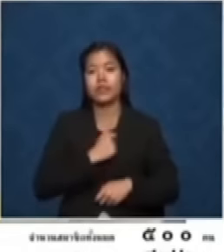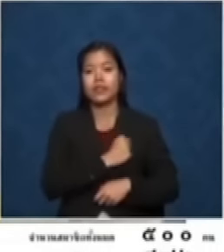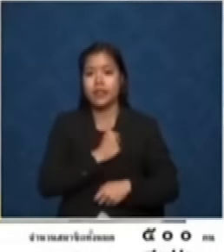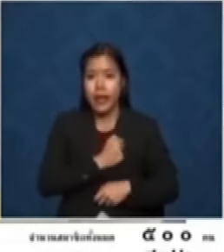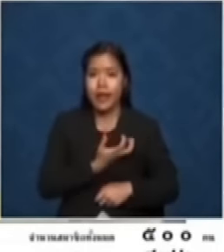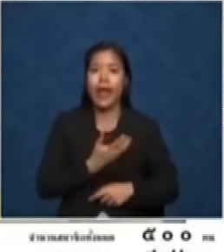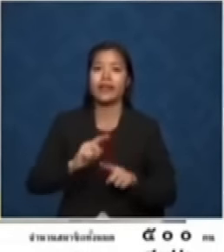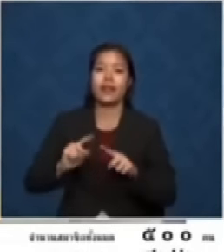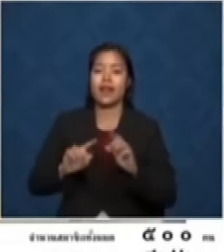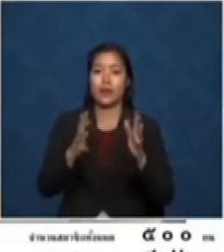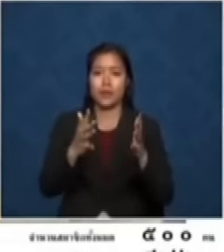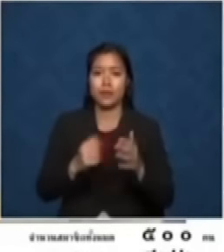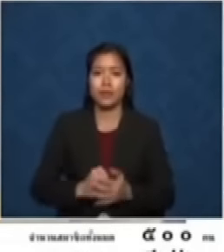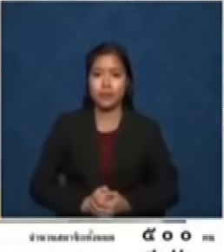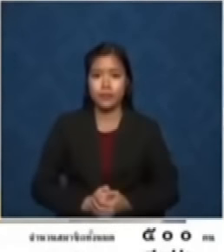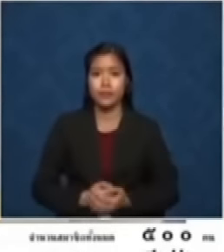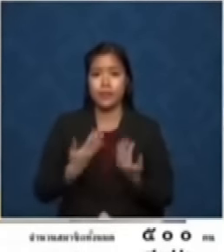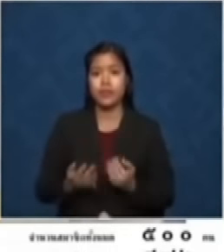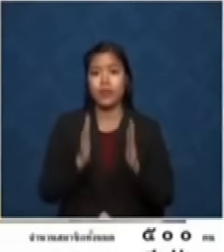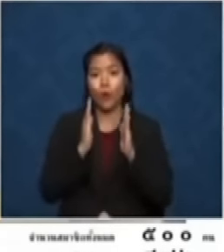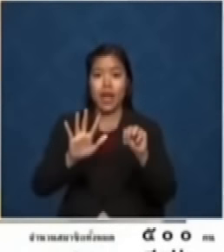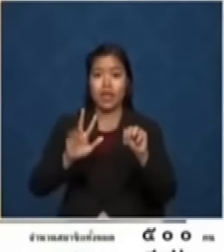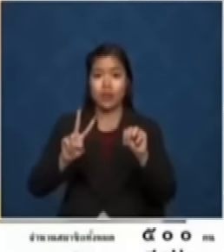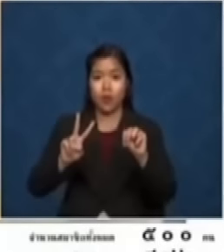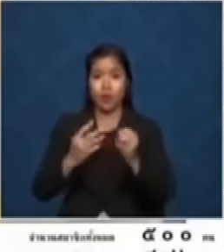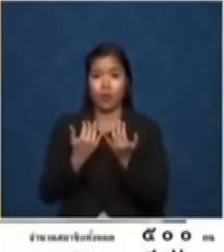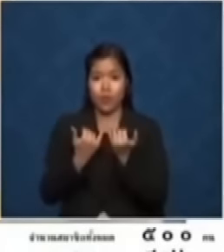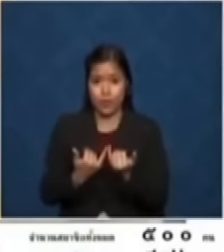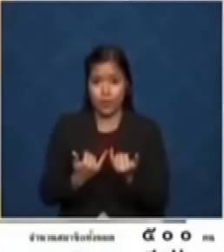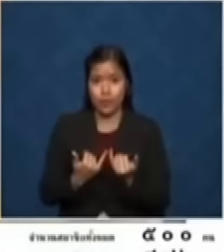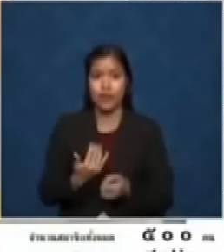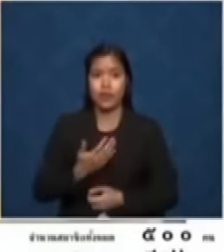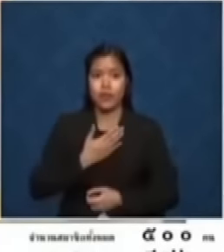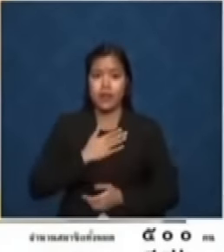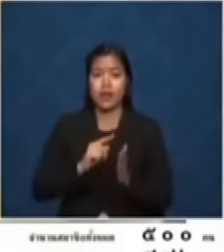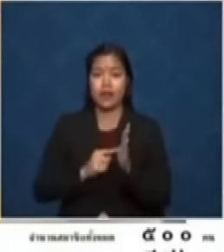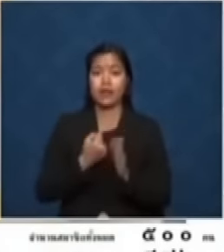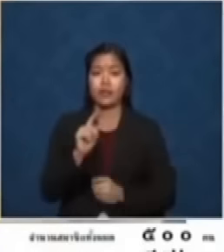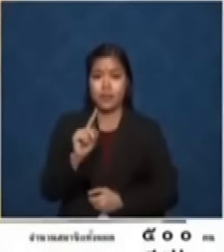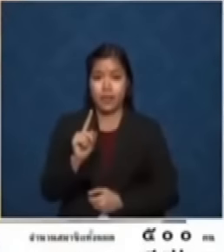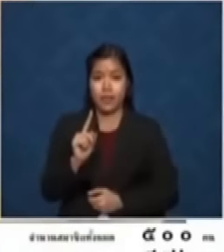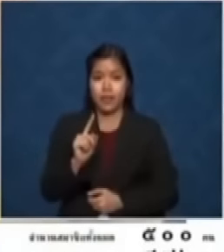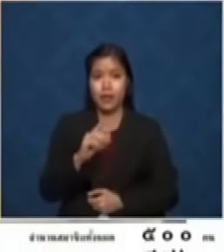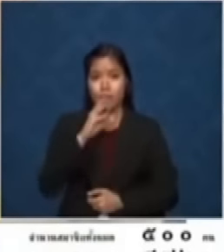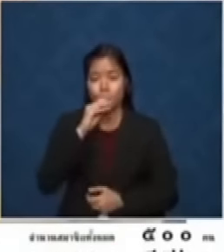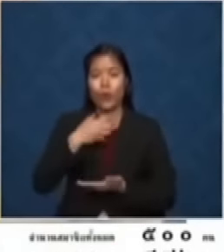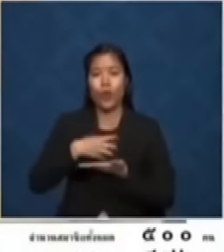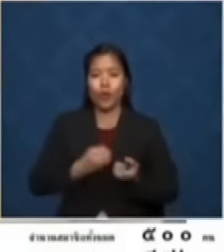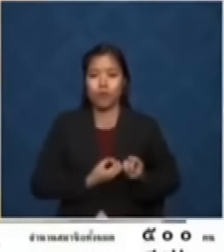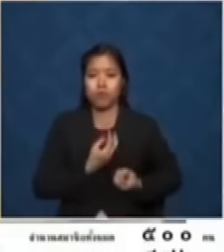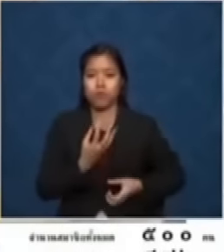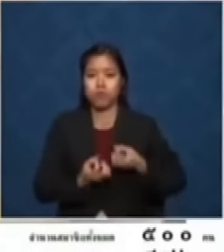คนแชร์คลิปคุณพิธาคลิปนี้ไปฟังเสียงด้วยกันฮะ ผมคงต้องขอเริ่มต้นด้วยการพูดถึงความในใจสักเ